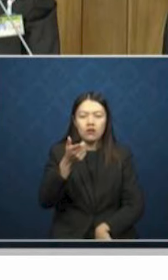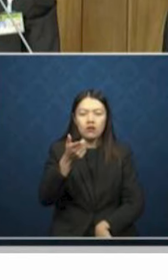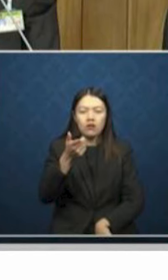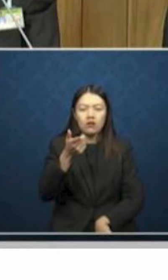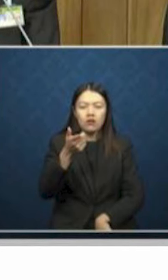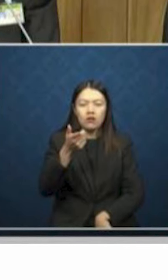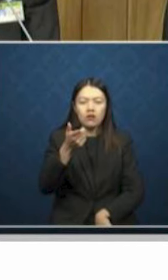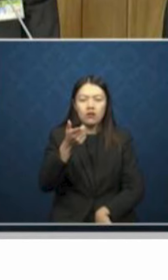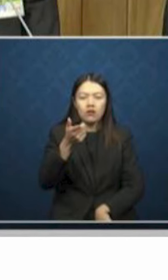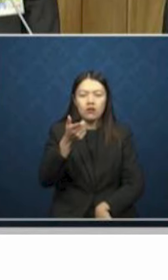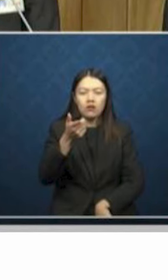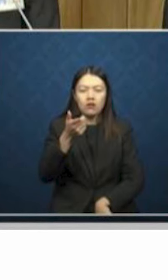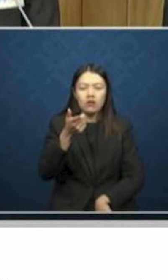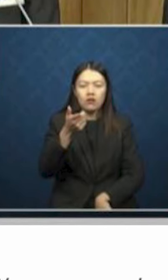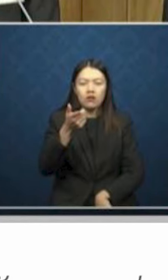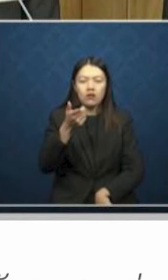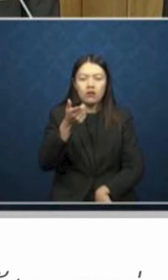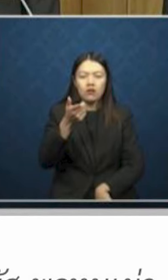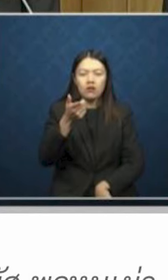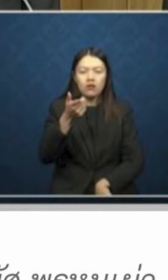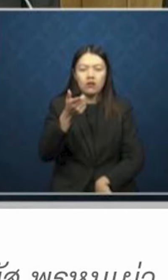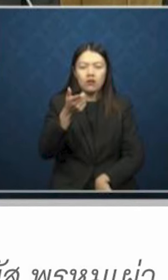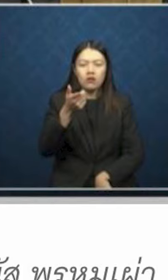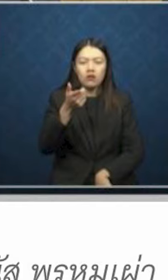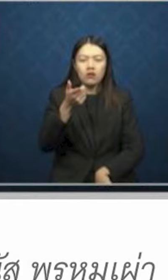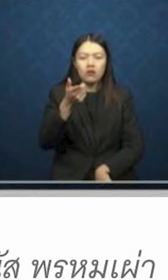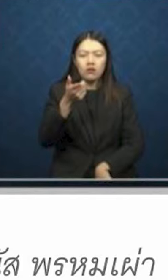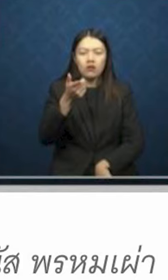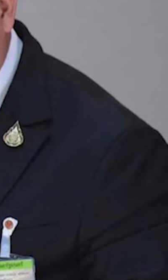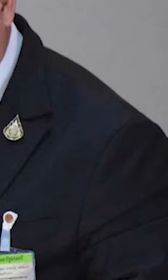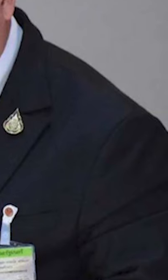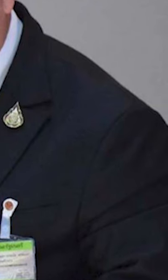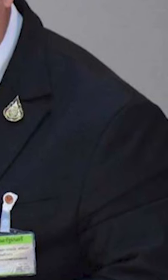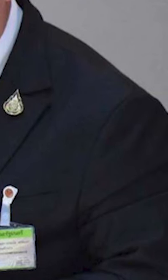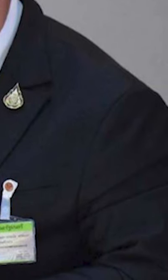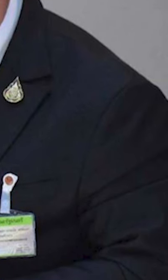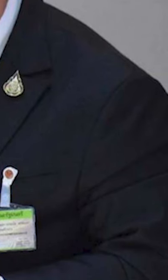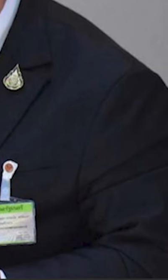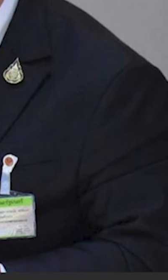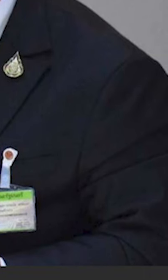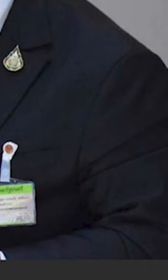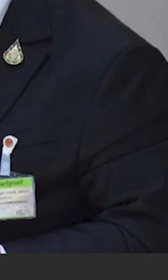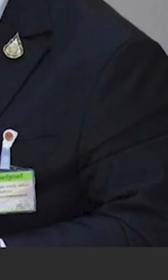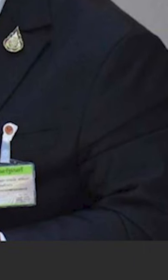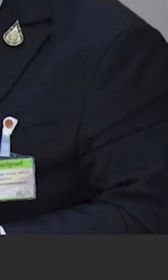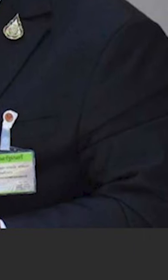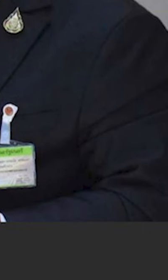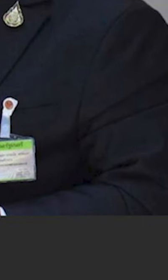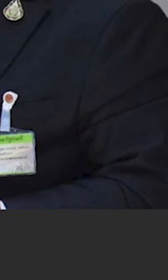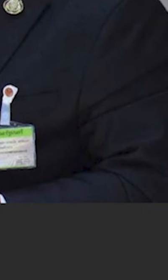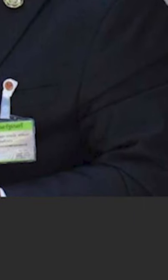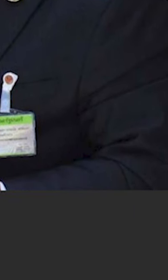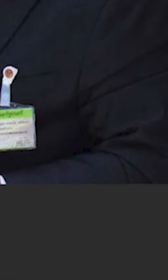คนนั้นก็ต้องรับผิดชอบประเด็นทักษิณลงพื้นที่เชียงใหม่แสดงถึงอะไรบางอย่างท่านสว.สมชายก็เปิดคลิปวิดีโอภาพเหตุการณ์ขณะน